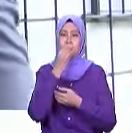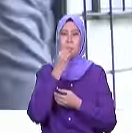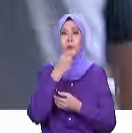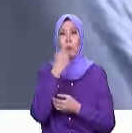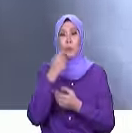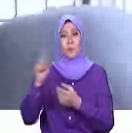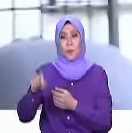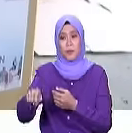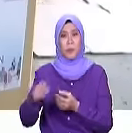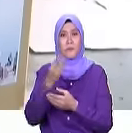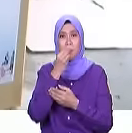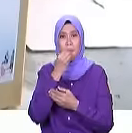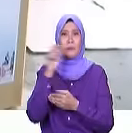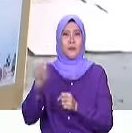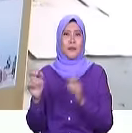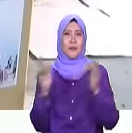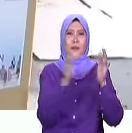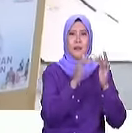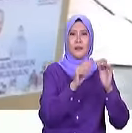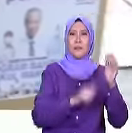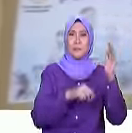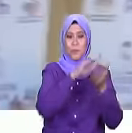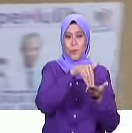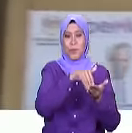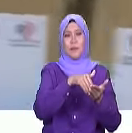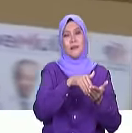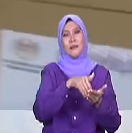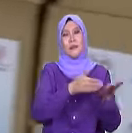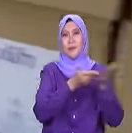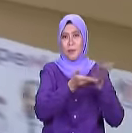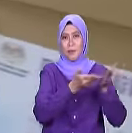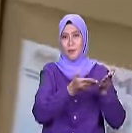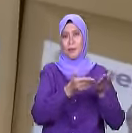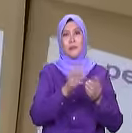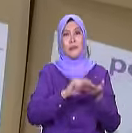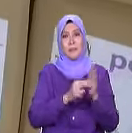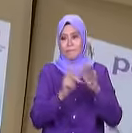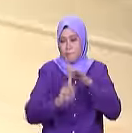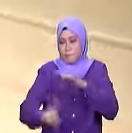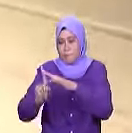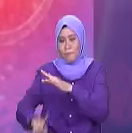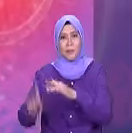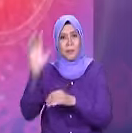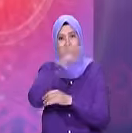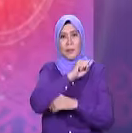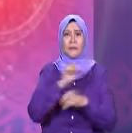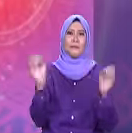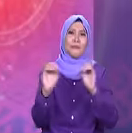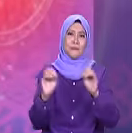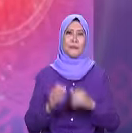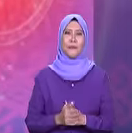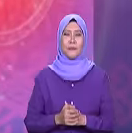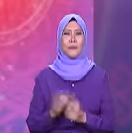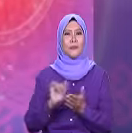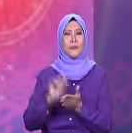segera menghubungi Pusat Khidmat Rakyat Parlimen Beaufort bagi memastikan tiada penerima yang tercicir.